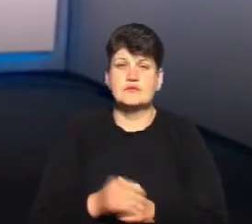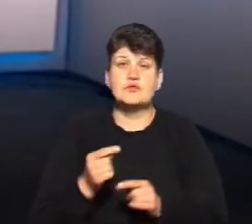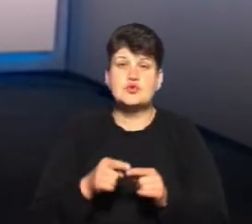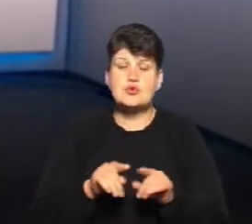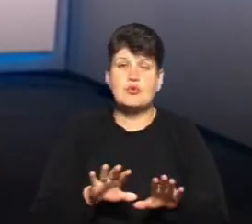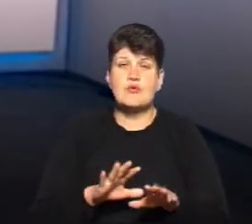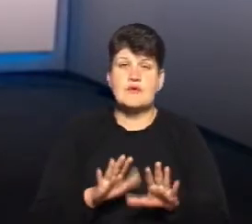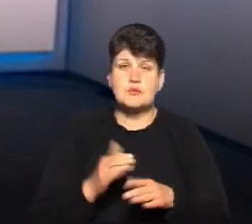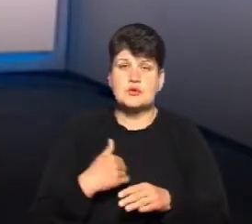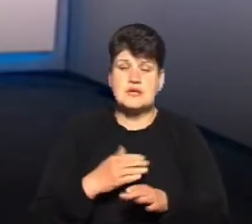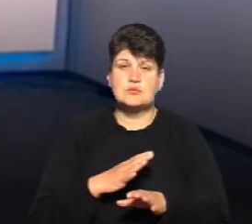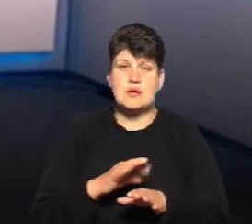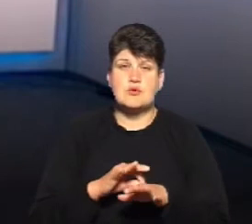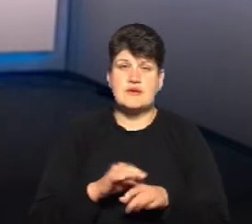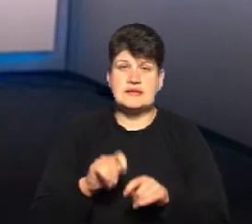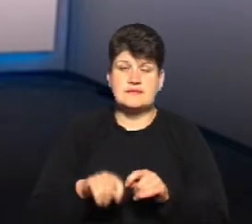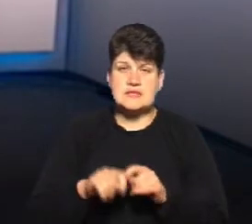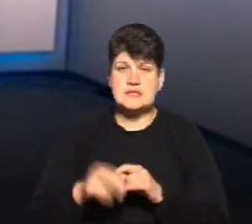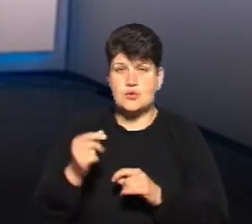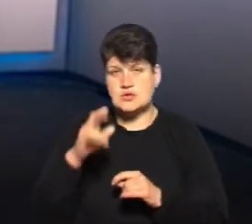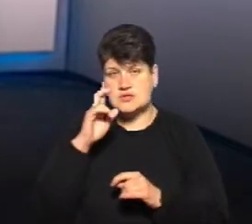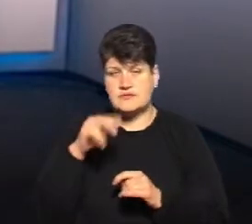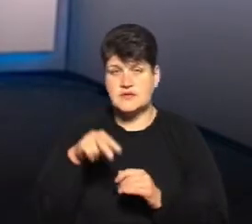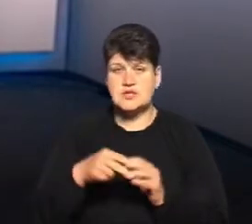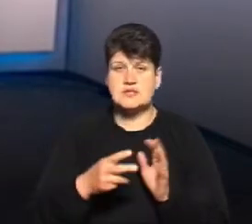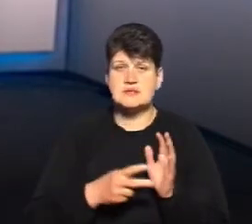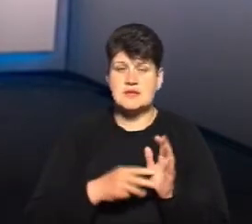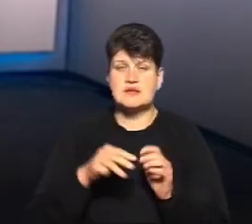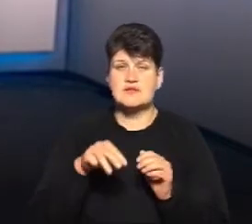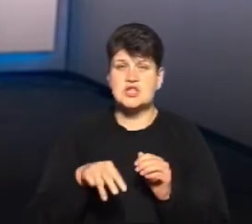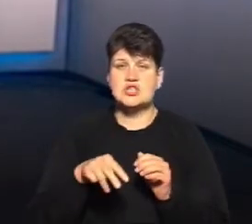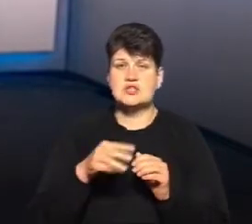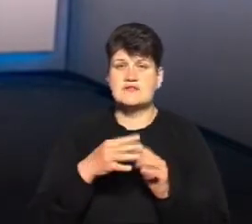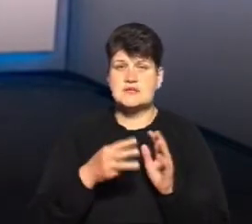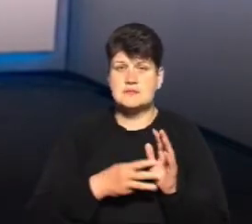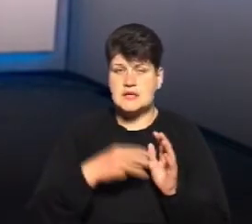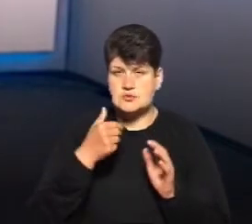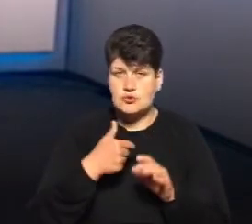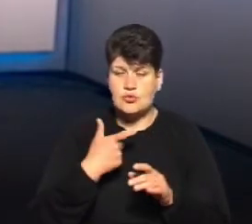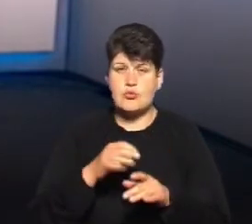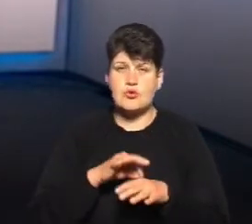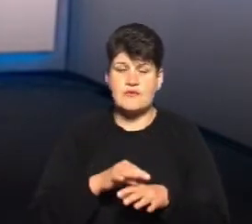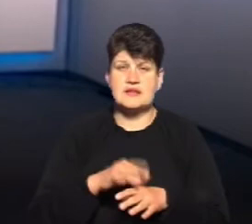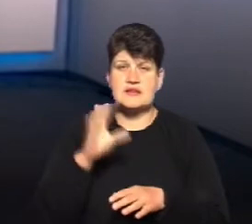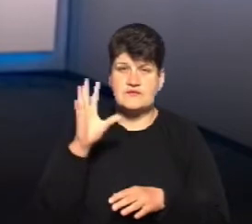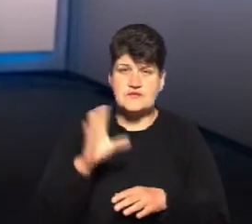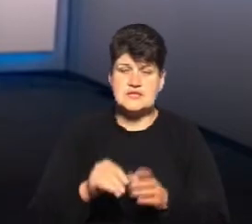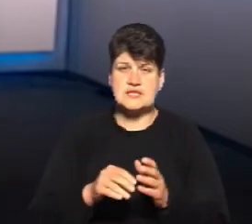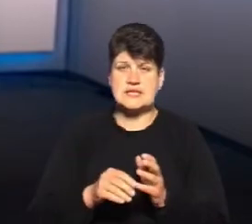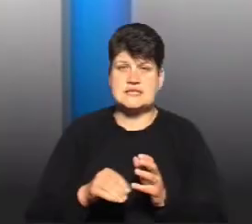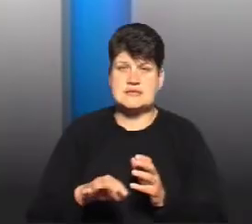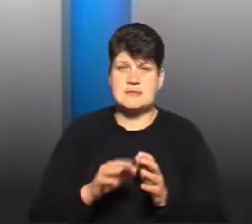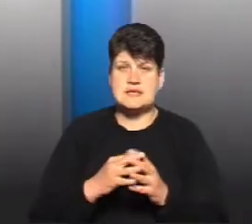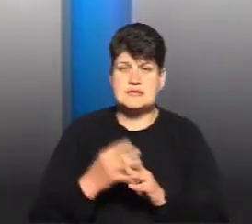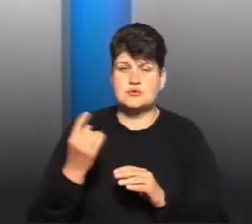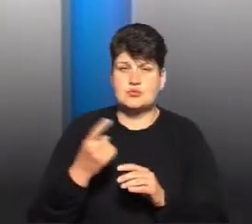проведена інвентаризація за кошти держави ще в 2017-2018 році. Угу. У нас була проведена інвентаризація фактично всіх земель сільськогосподарського призначення. То вам цього взагалі нам